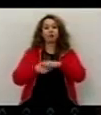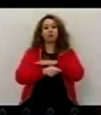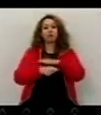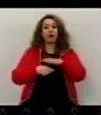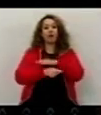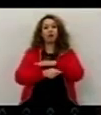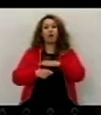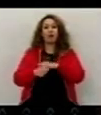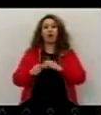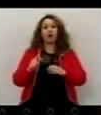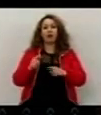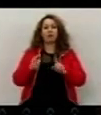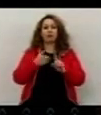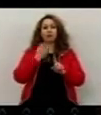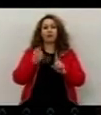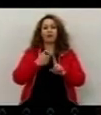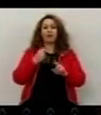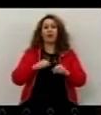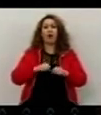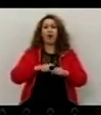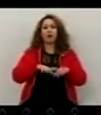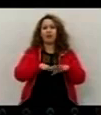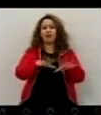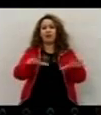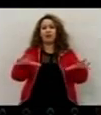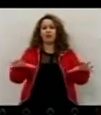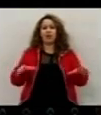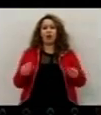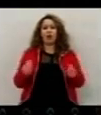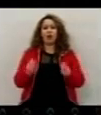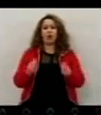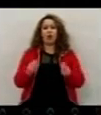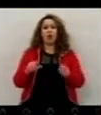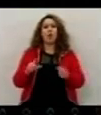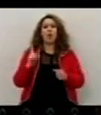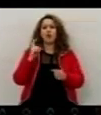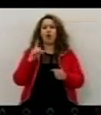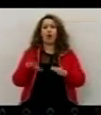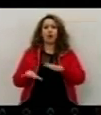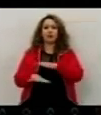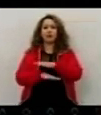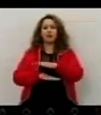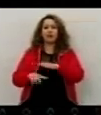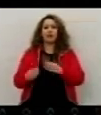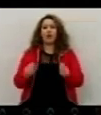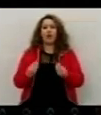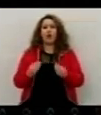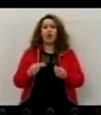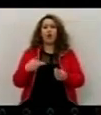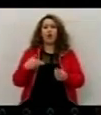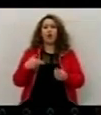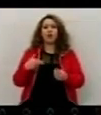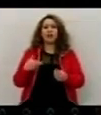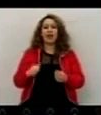من مميزات، سواء من حيث المساحة أو الموارد المائية أو الطاقات، وجعلها